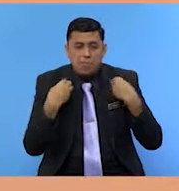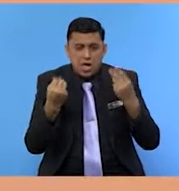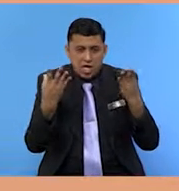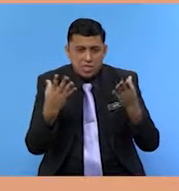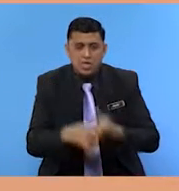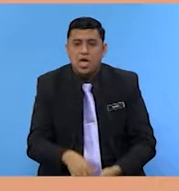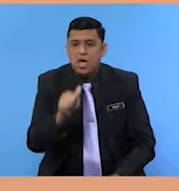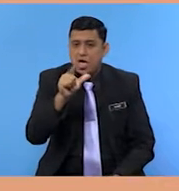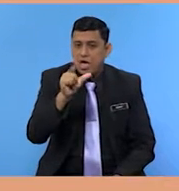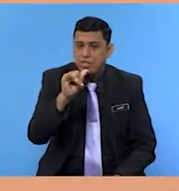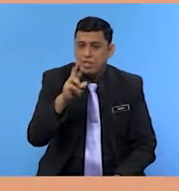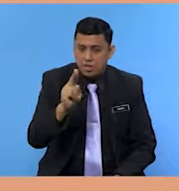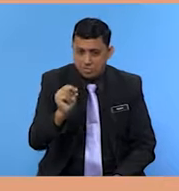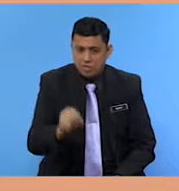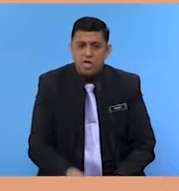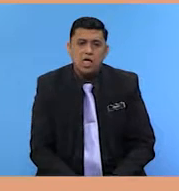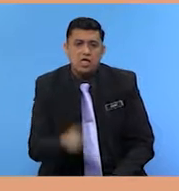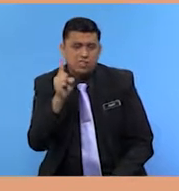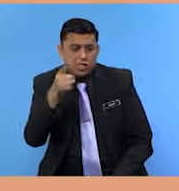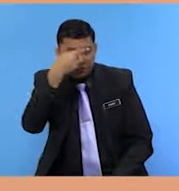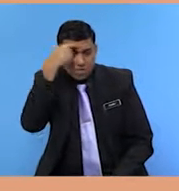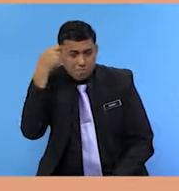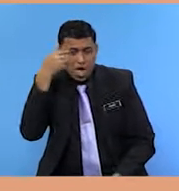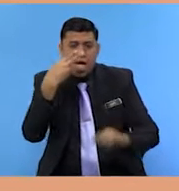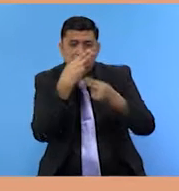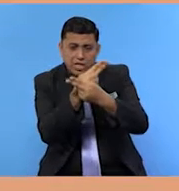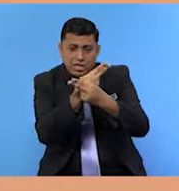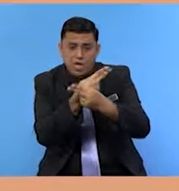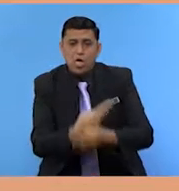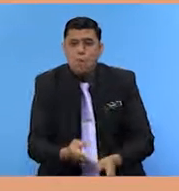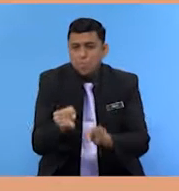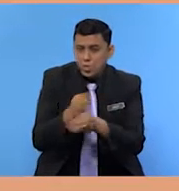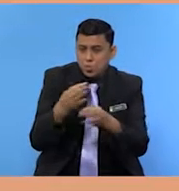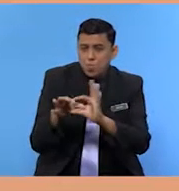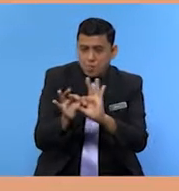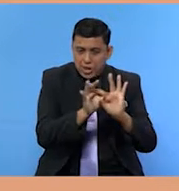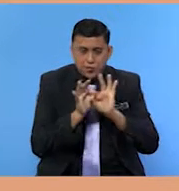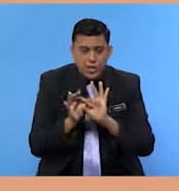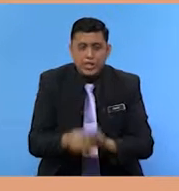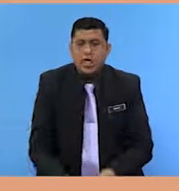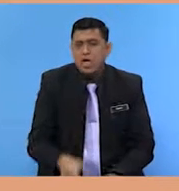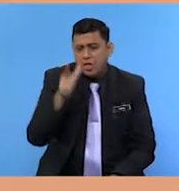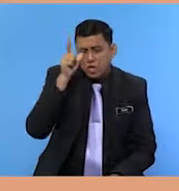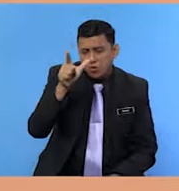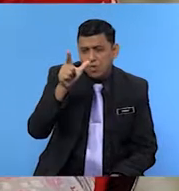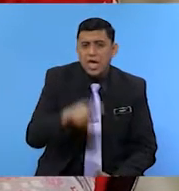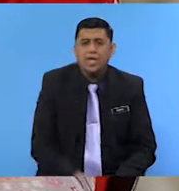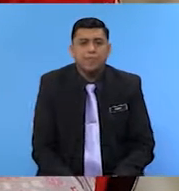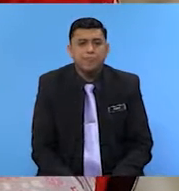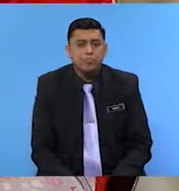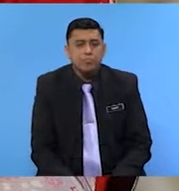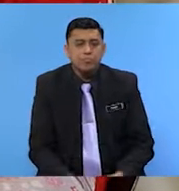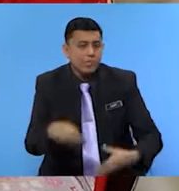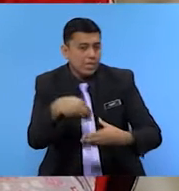juga menjadi satu faktor penghalang kepada pembentukan perpaduan di negara kita. Okey, kalau kita lihat seperti sedia maklum,